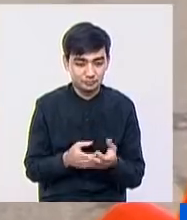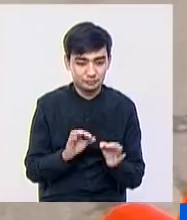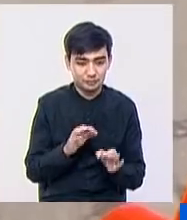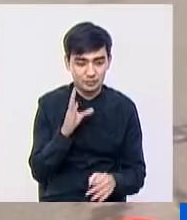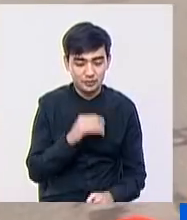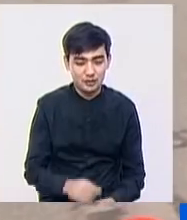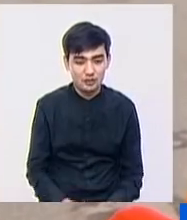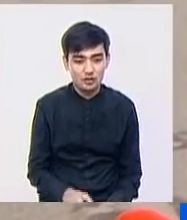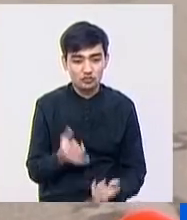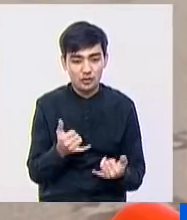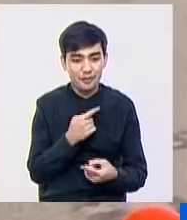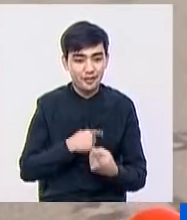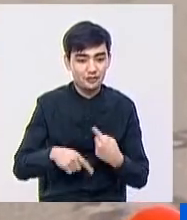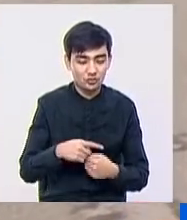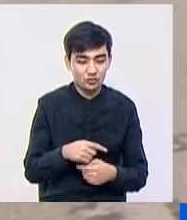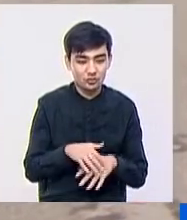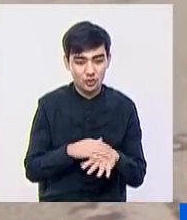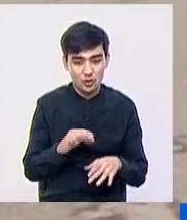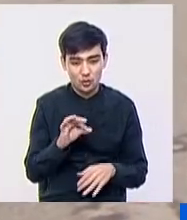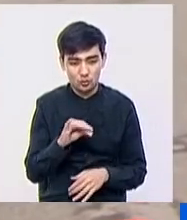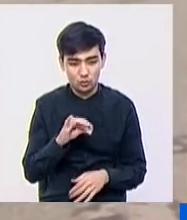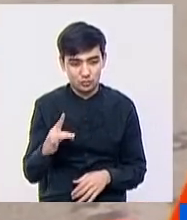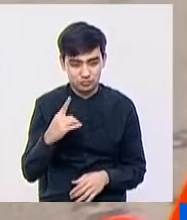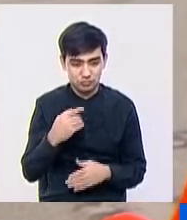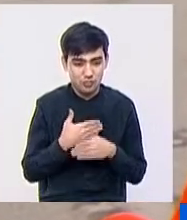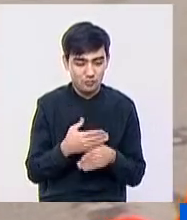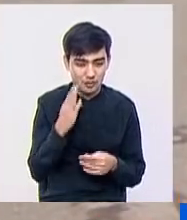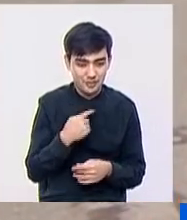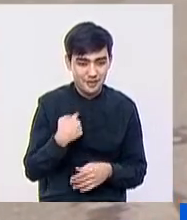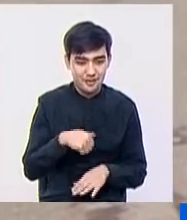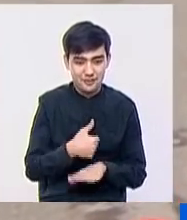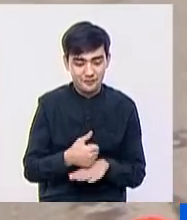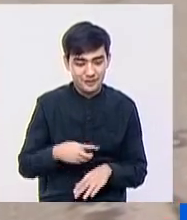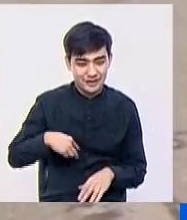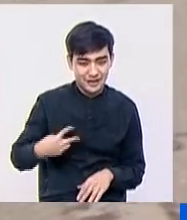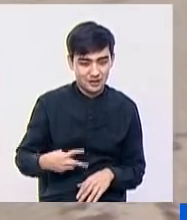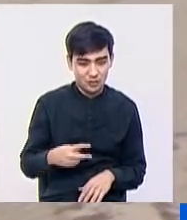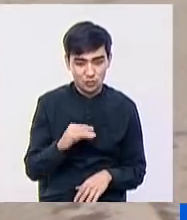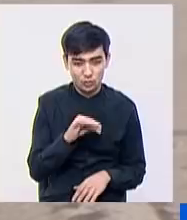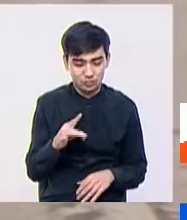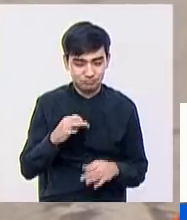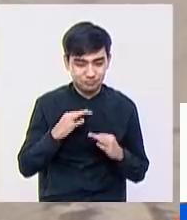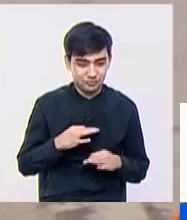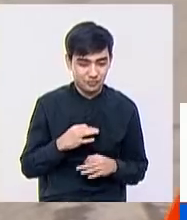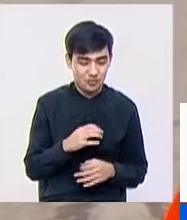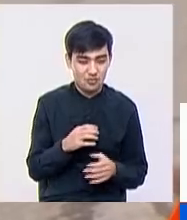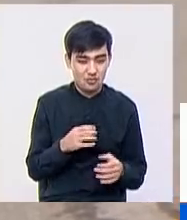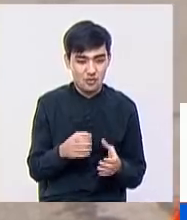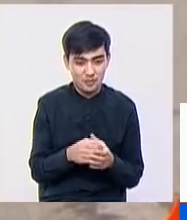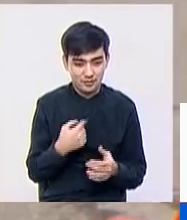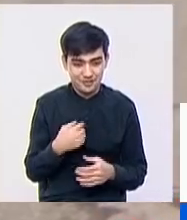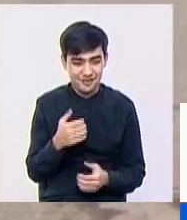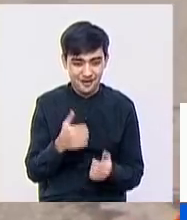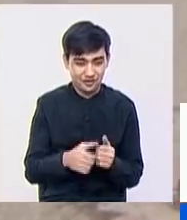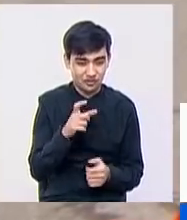нашим гражданам сейчас необходима юридическая помощь. Я, как генеральный директор международной юридической компании, готов каждому